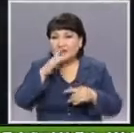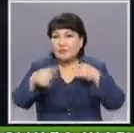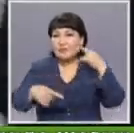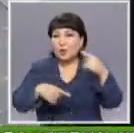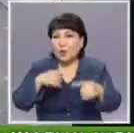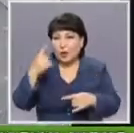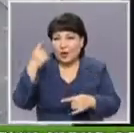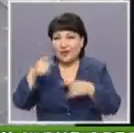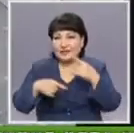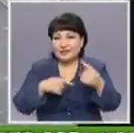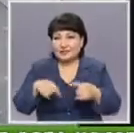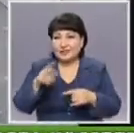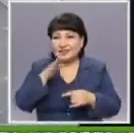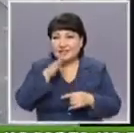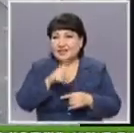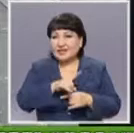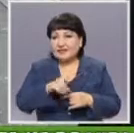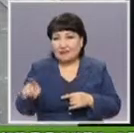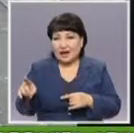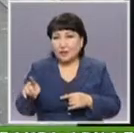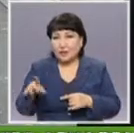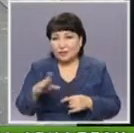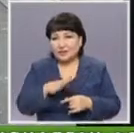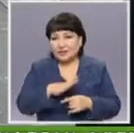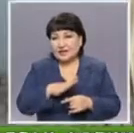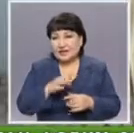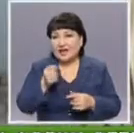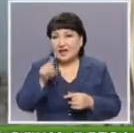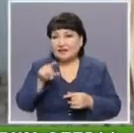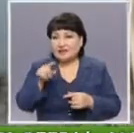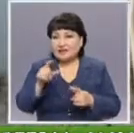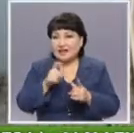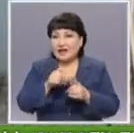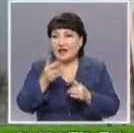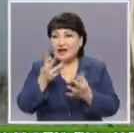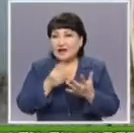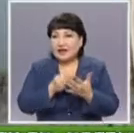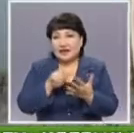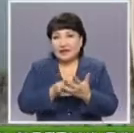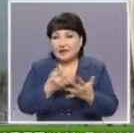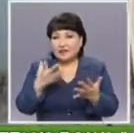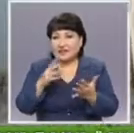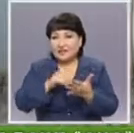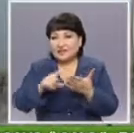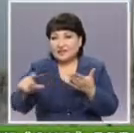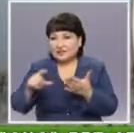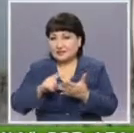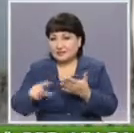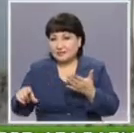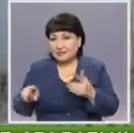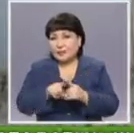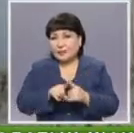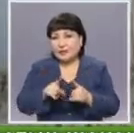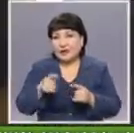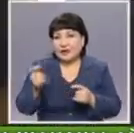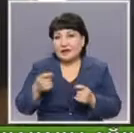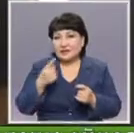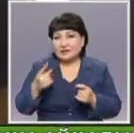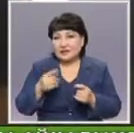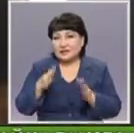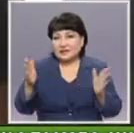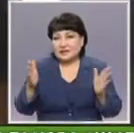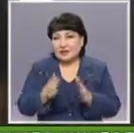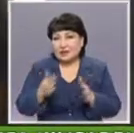болды. Алтын әріппенен эстрадаға жазылды. Өлімге қарсы тұрар амал бар ма? Қамшының сабындай қысқа